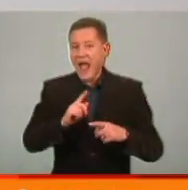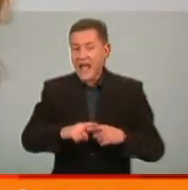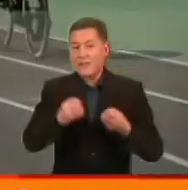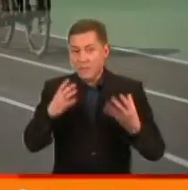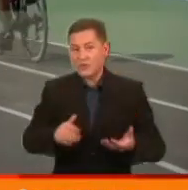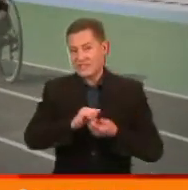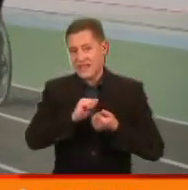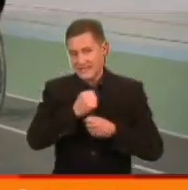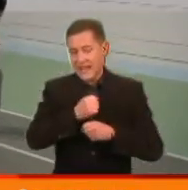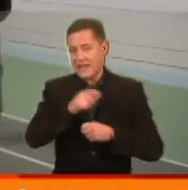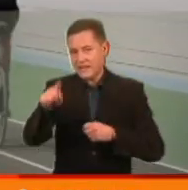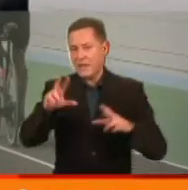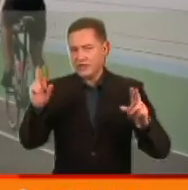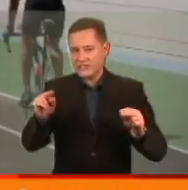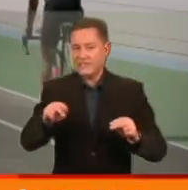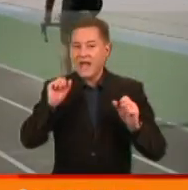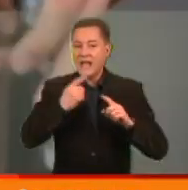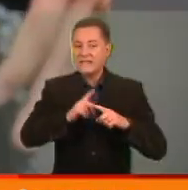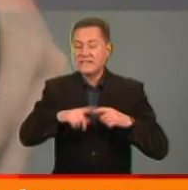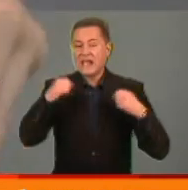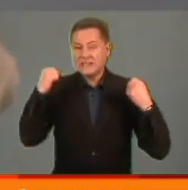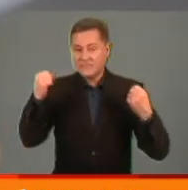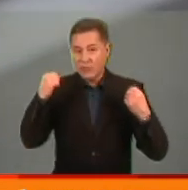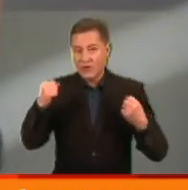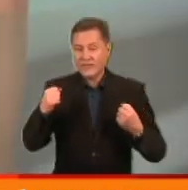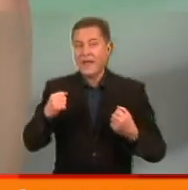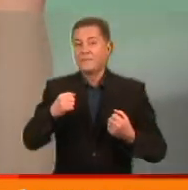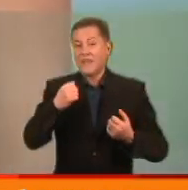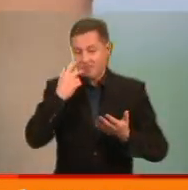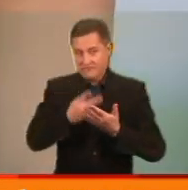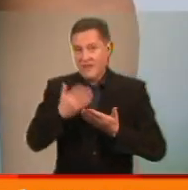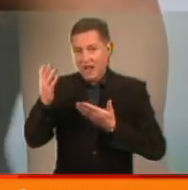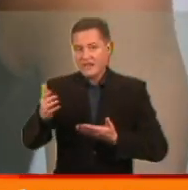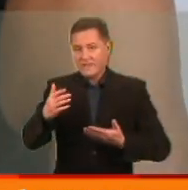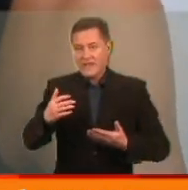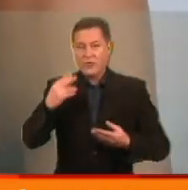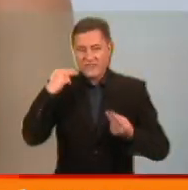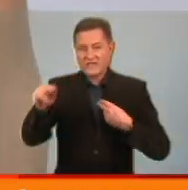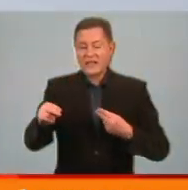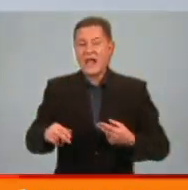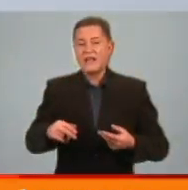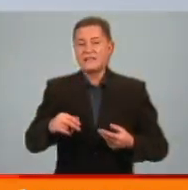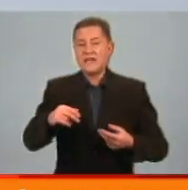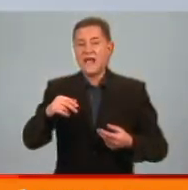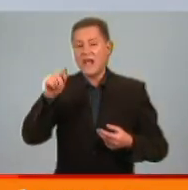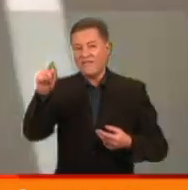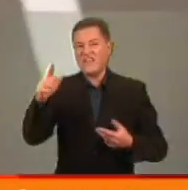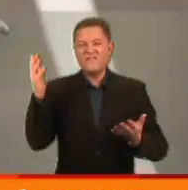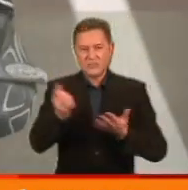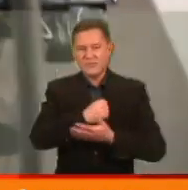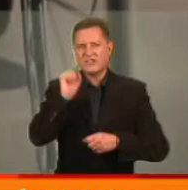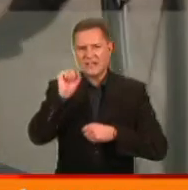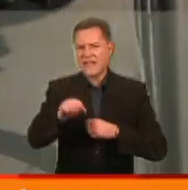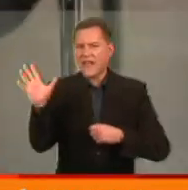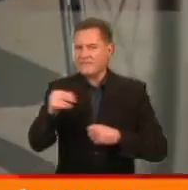щасливі. Цей спорт ніби відображає його підхід у бізнесі. Не шкодувати себе і бути готовим до довгих дистанцій. І Влад успішно їх